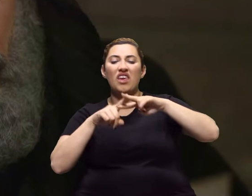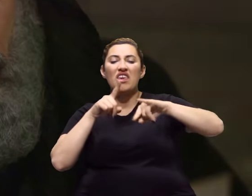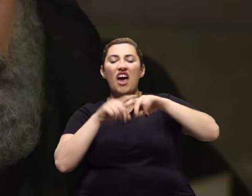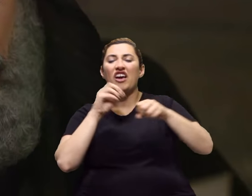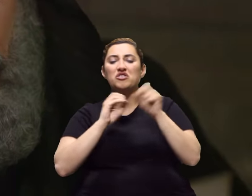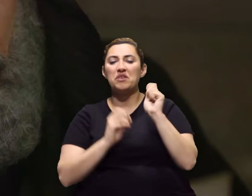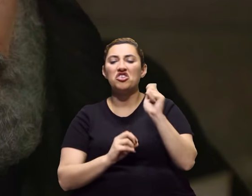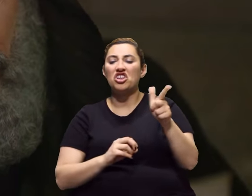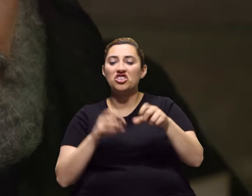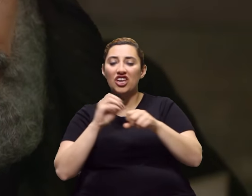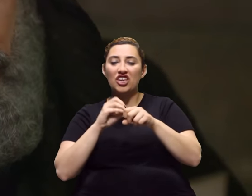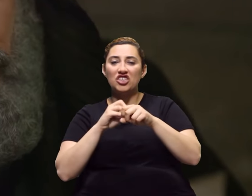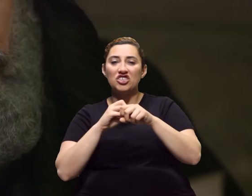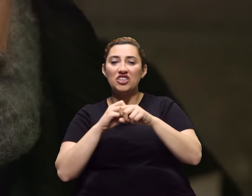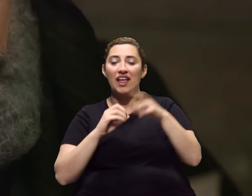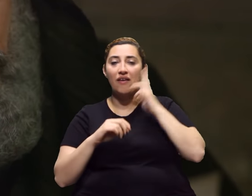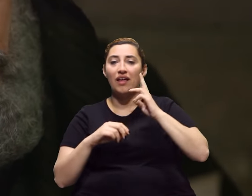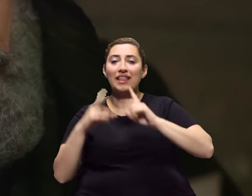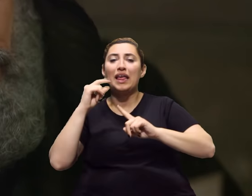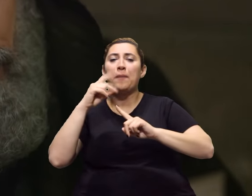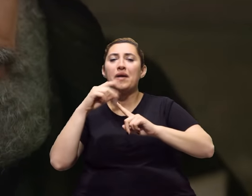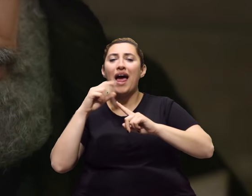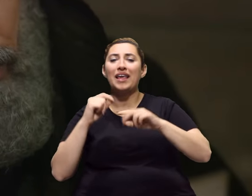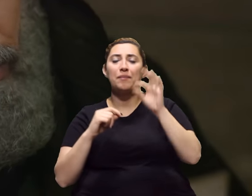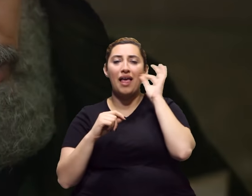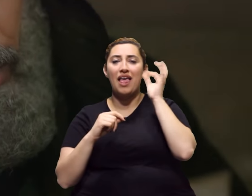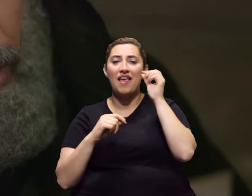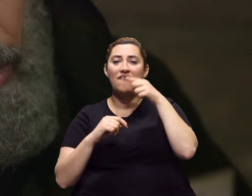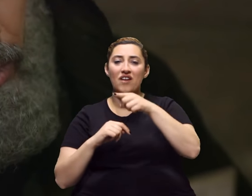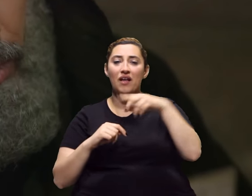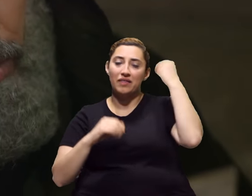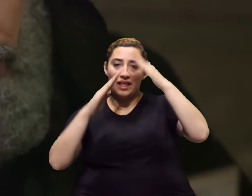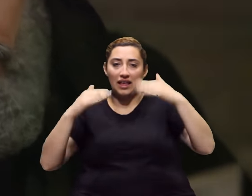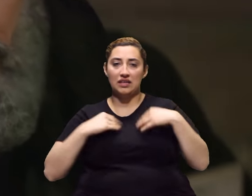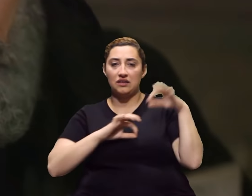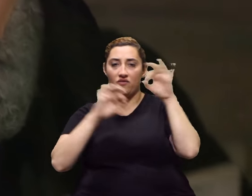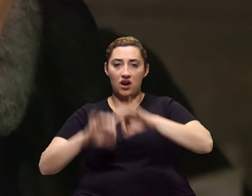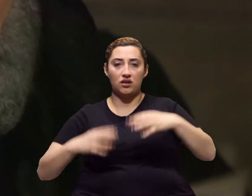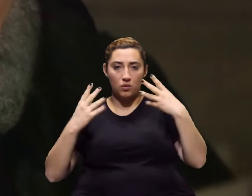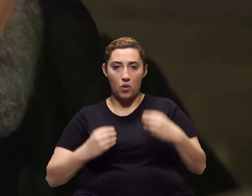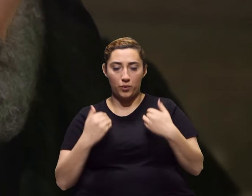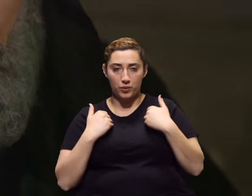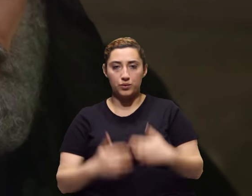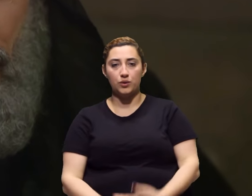bir kazada Mukim Pir İbrahim Zahidi Geylani Hazret Tekkesi'ne ulaştık.